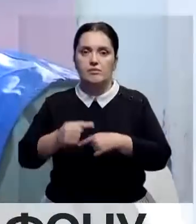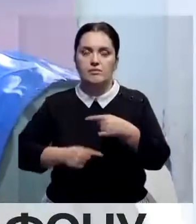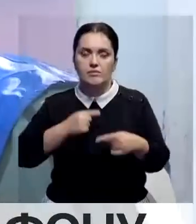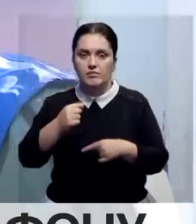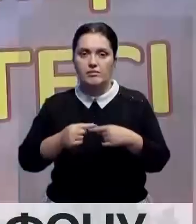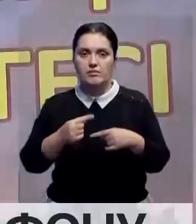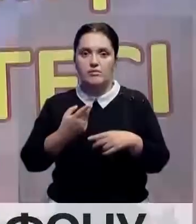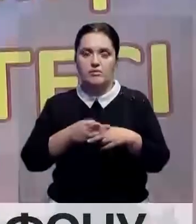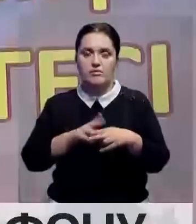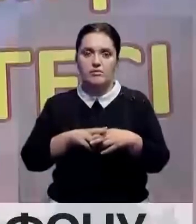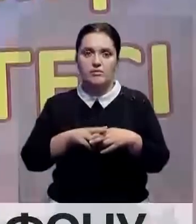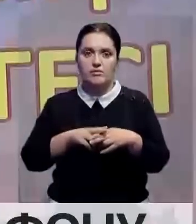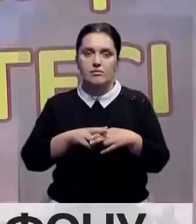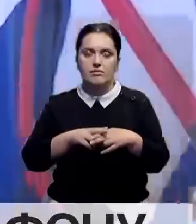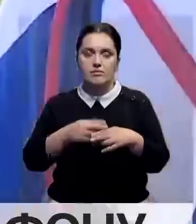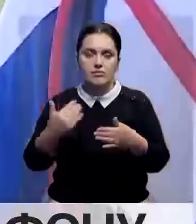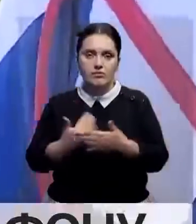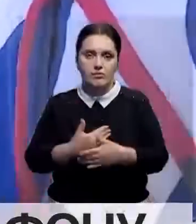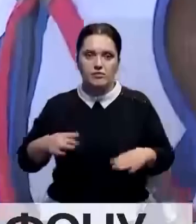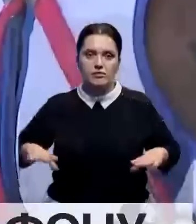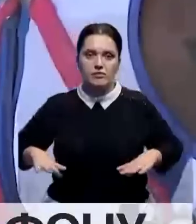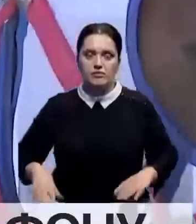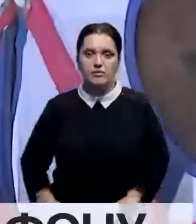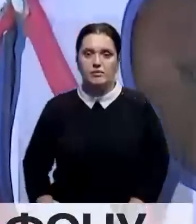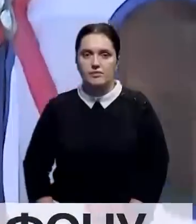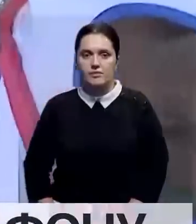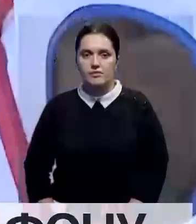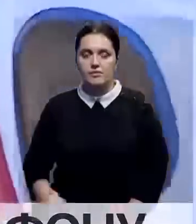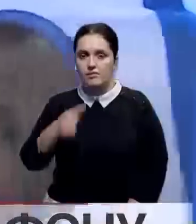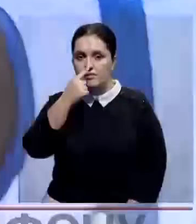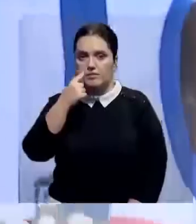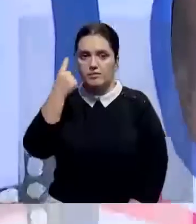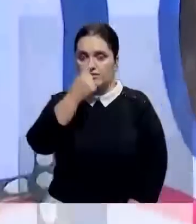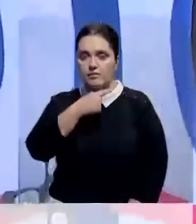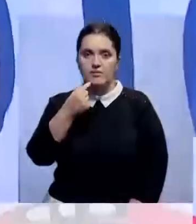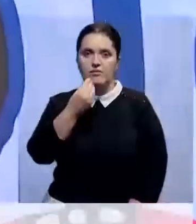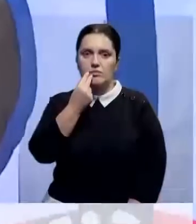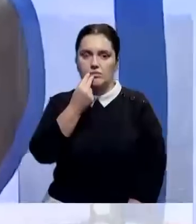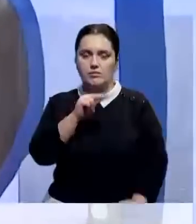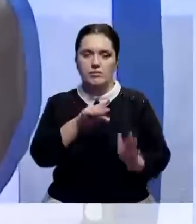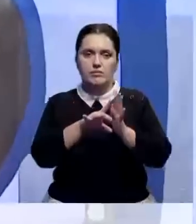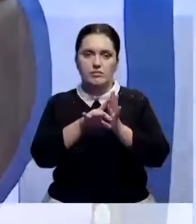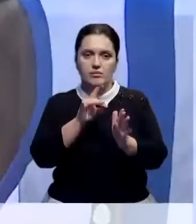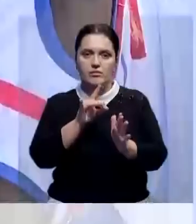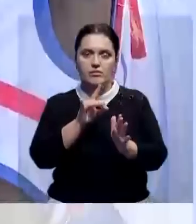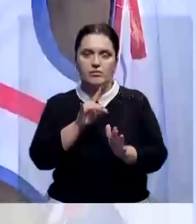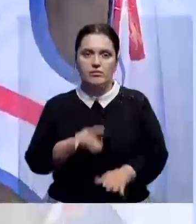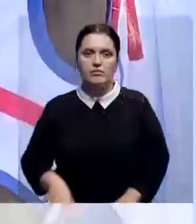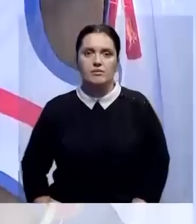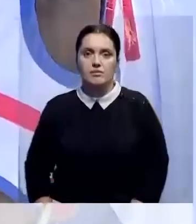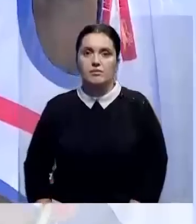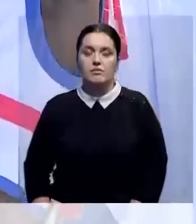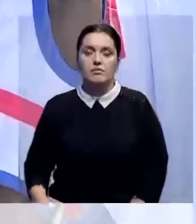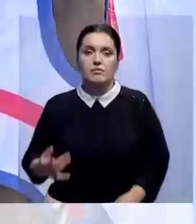отборочных турах признаны и совершенно новые скакуны. В этом году провели хороший отбор. Будем бороться с новыми силами.